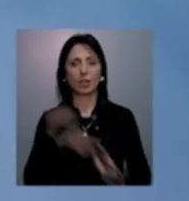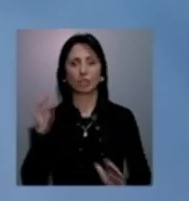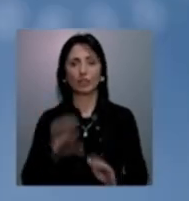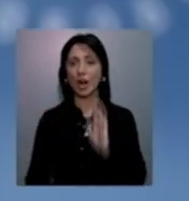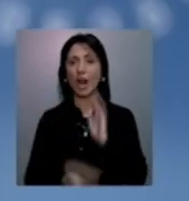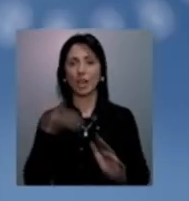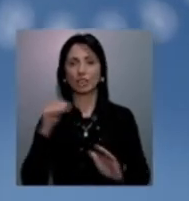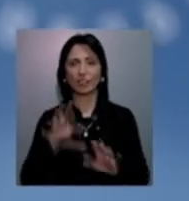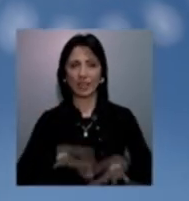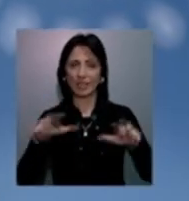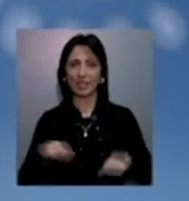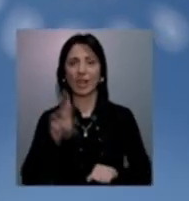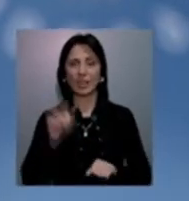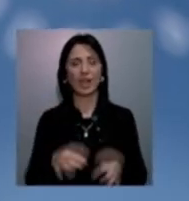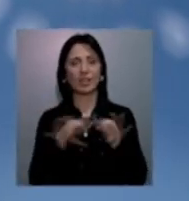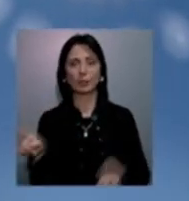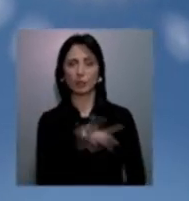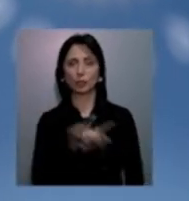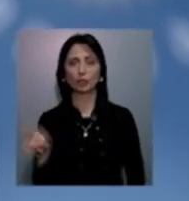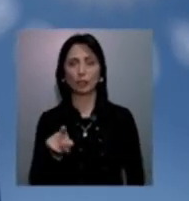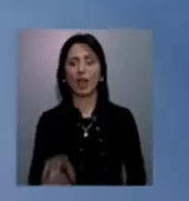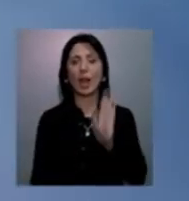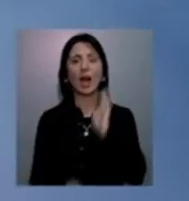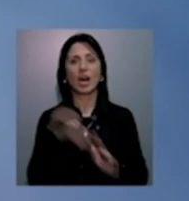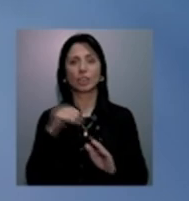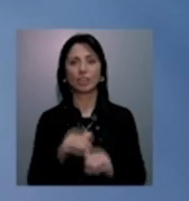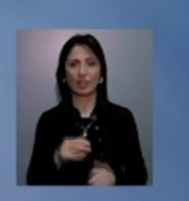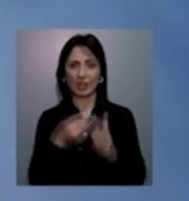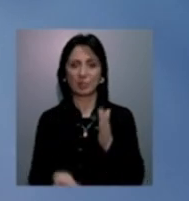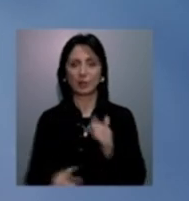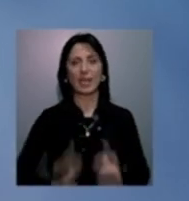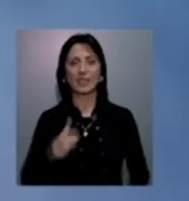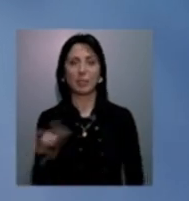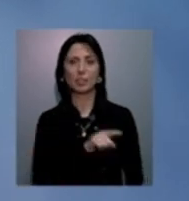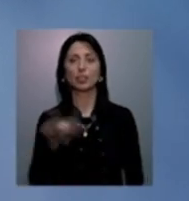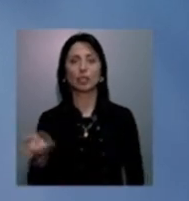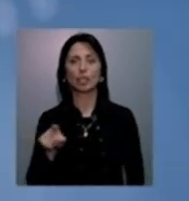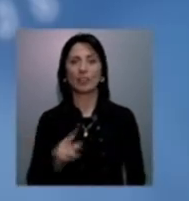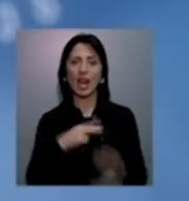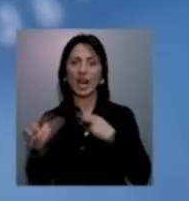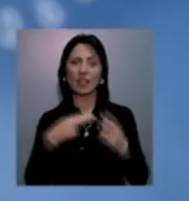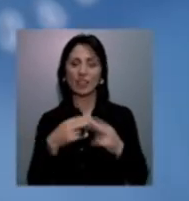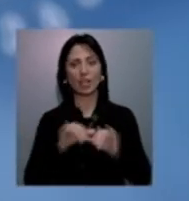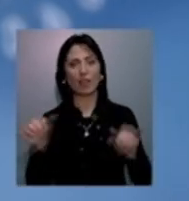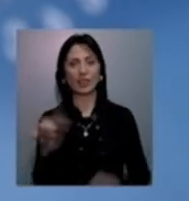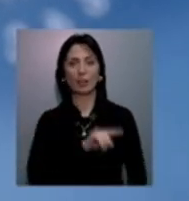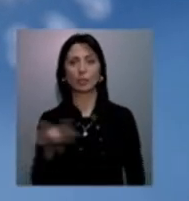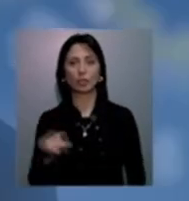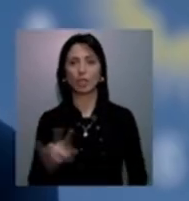პრინციპული არჩევანი. არჩევანი დიქტატურასა და თავისუფლებას შორის. არჩევანი დამცირებასა და ღირსებას შორის. რევანშსა და